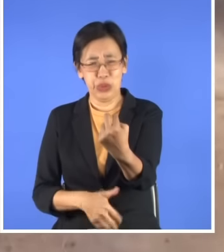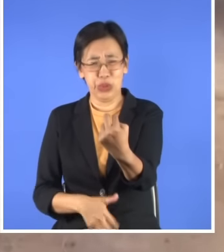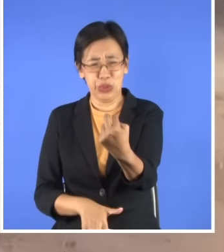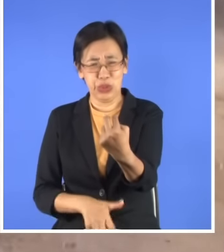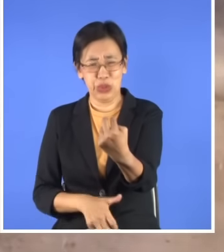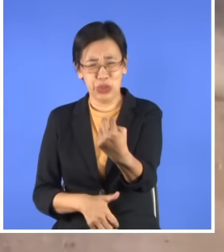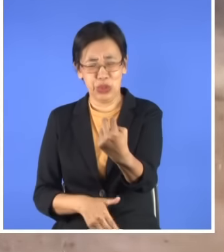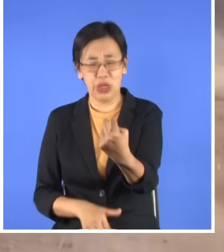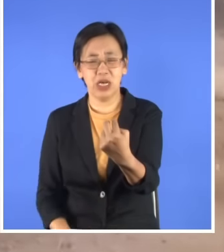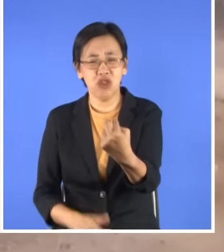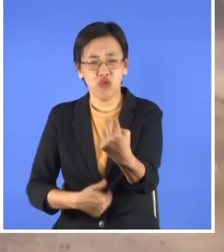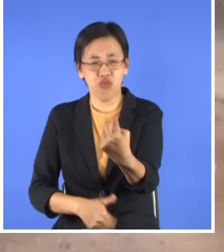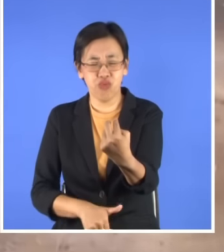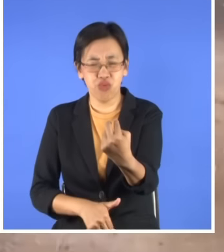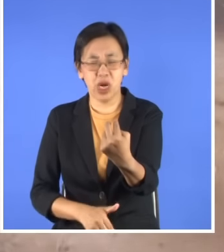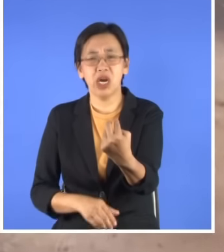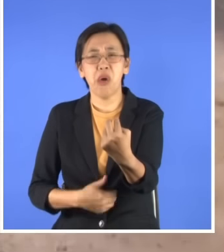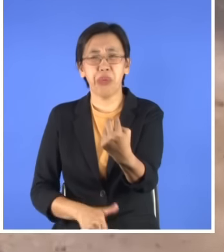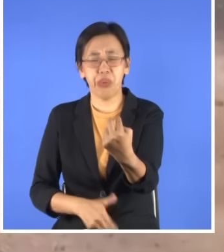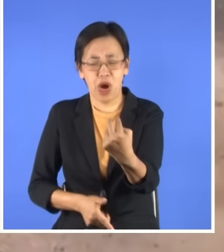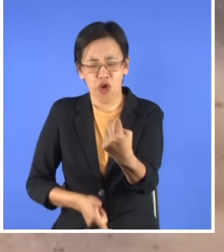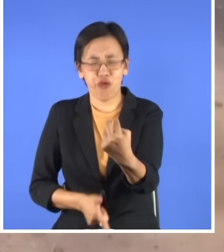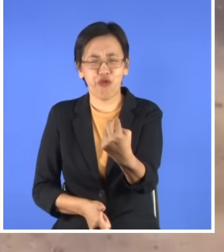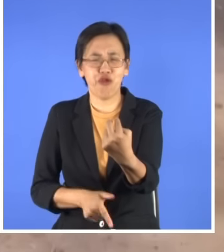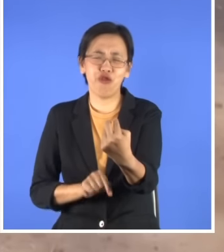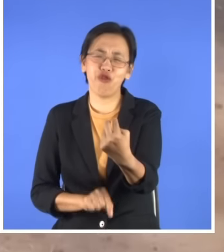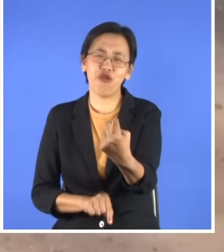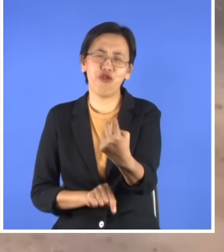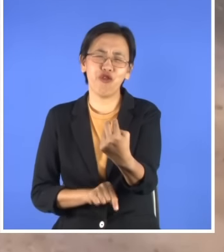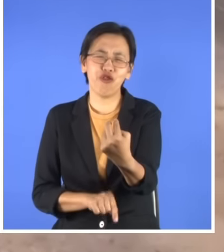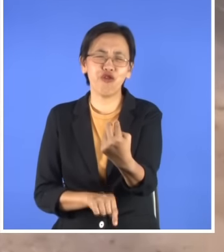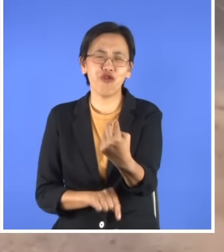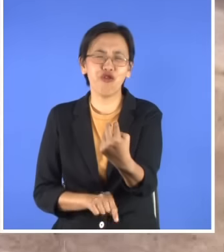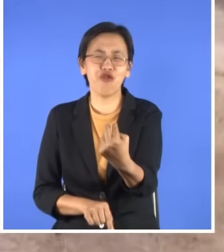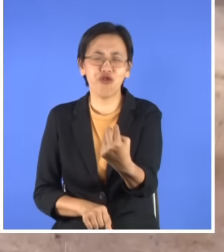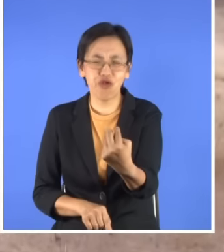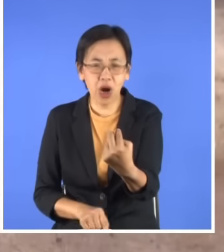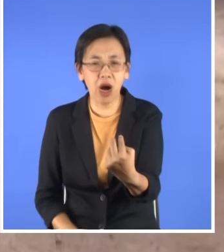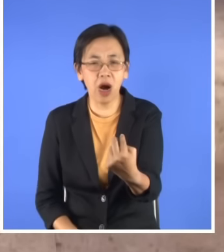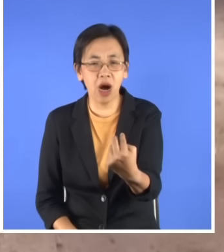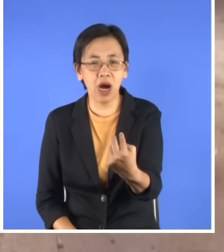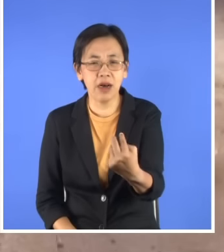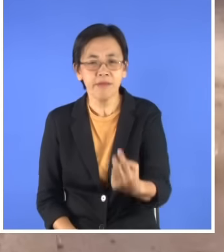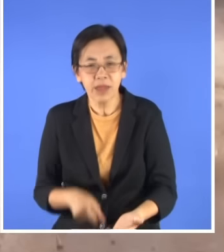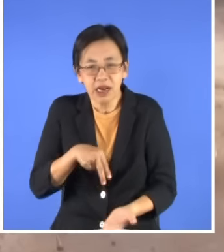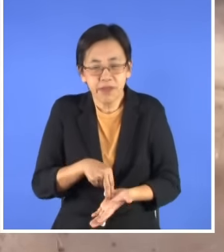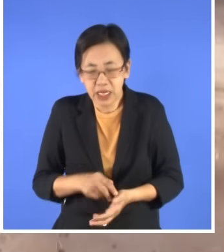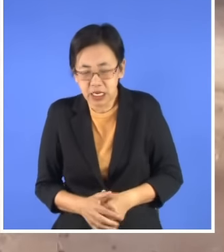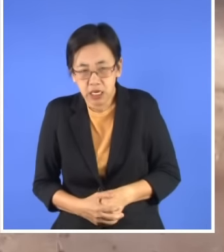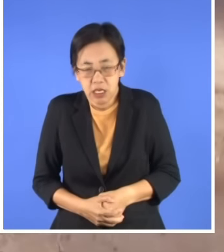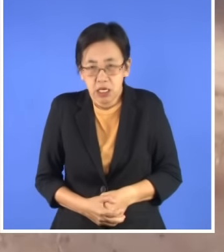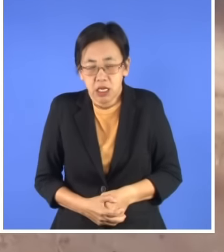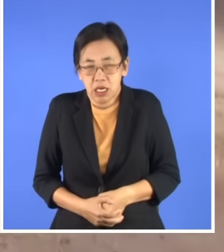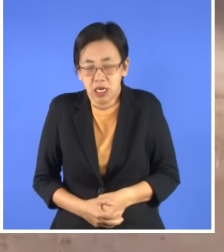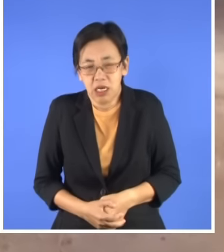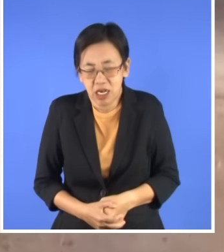ไอ้การฉี่เนี่ยจะรีบมากแค่ไหนมันก็คือฉี่นั่นแหละมันจะไปเร่งสเปรดเหมือนเกียร์สองเกียร์สามไม่ได้ ยังไปยืนขยั่งอยู่ตรงน ั้ น ก็ใช่ไงพอฉี่เสร็จ